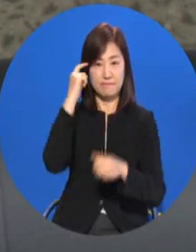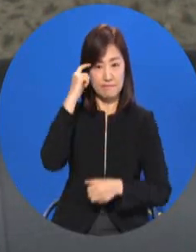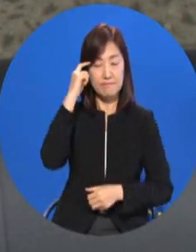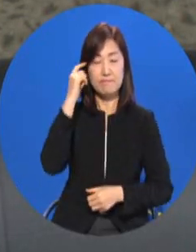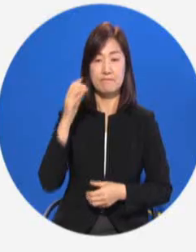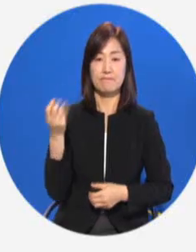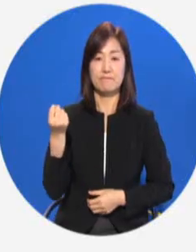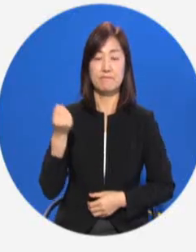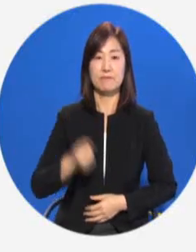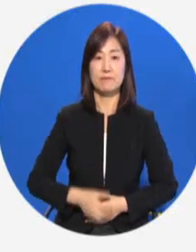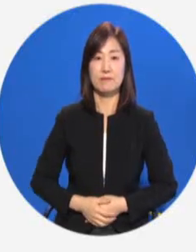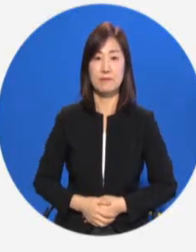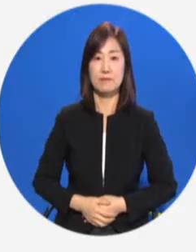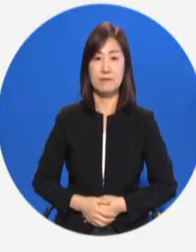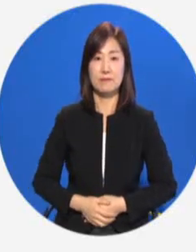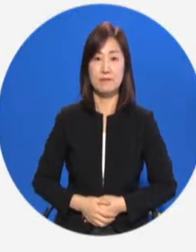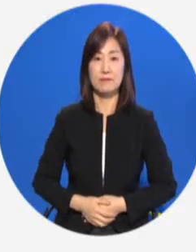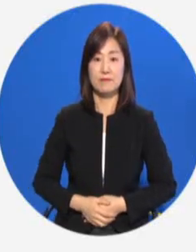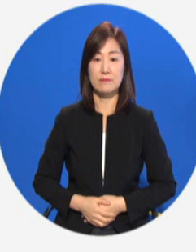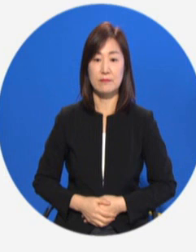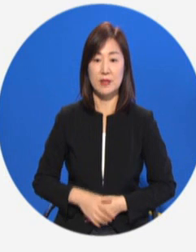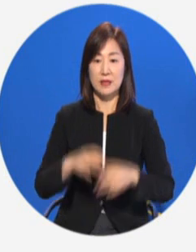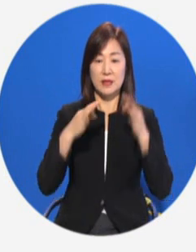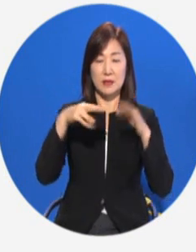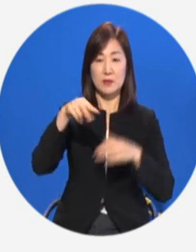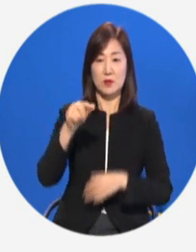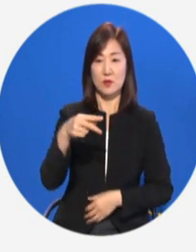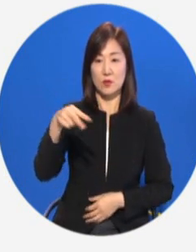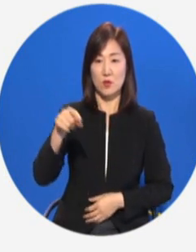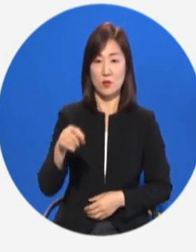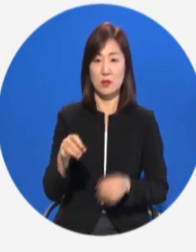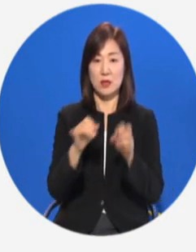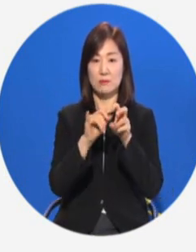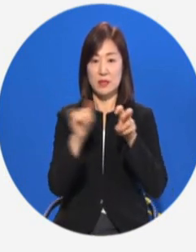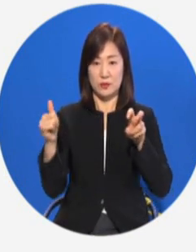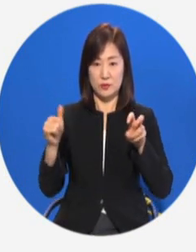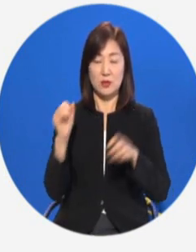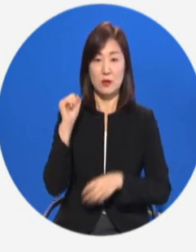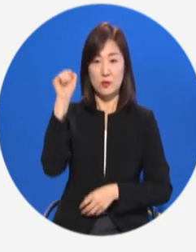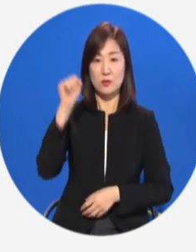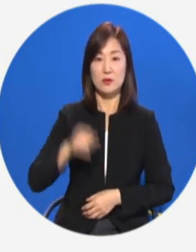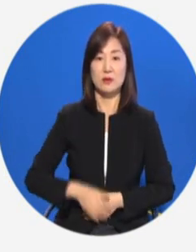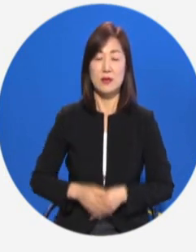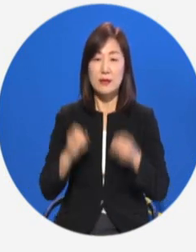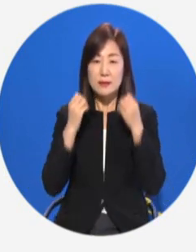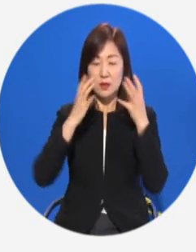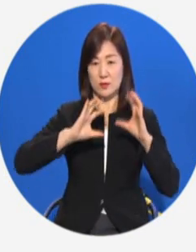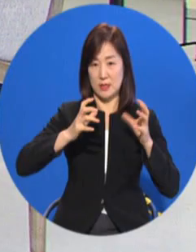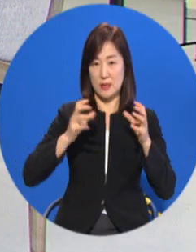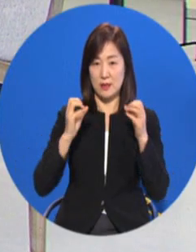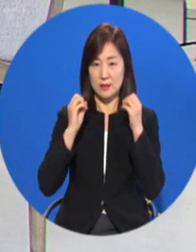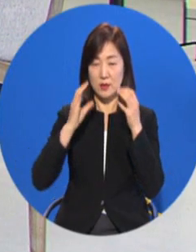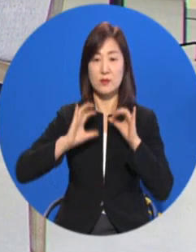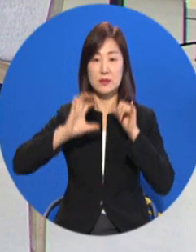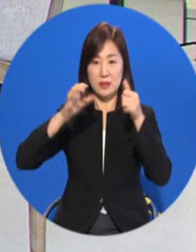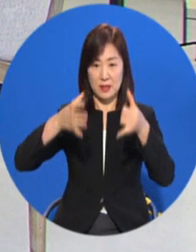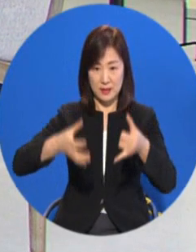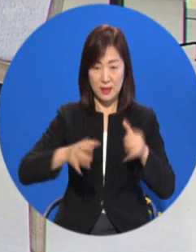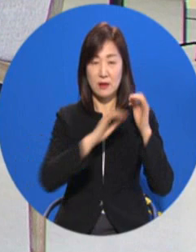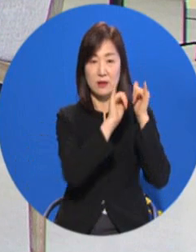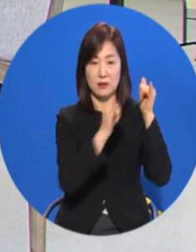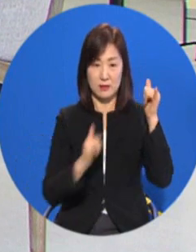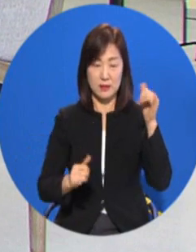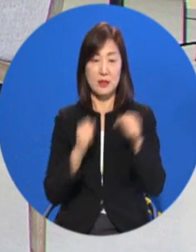생각입니다 김선덕 민중당 예비후보 김 후보는 새로운 나라 새로운 세상 새로운 역사를